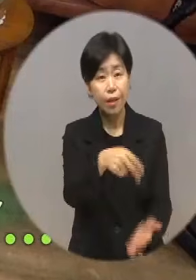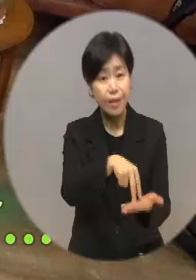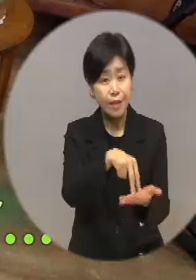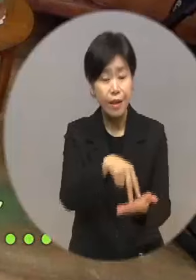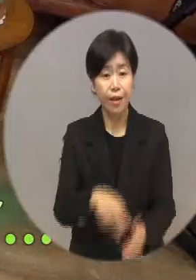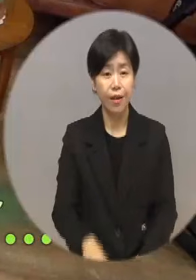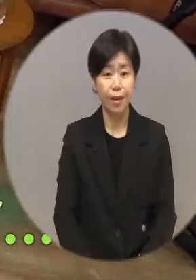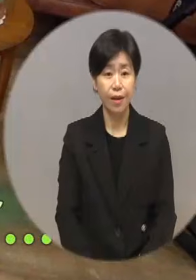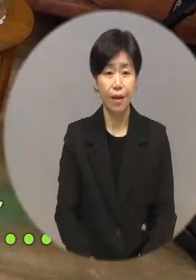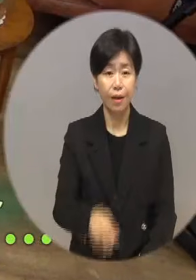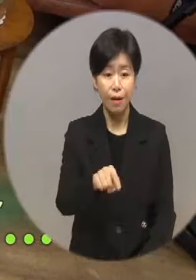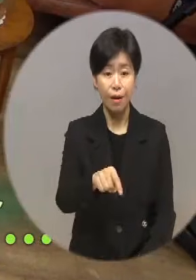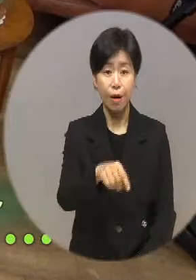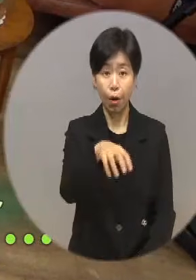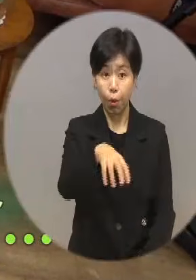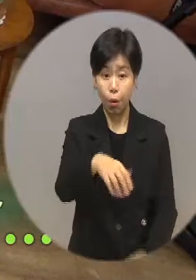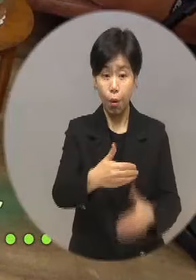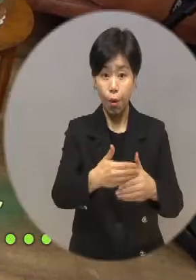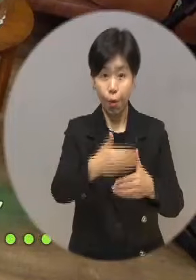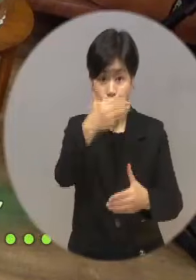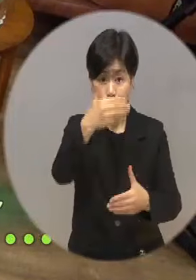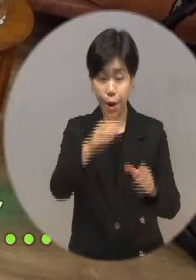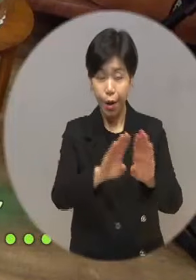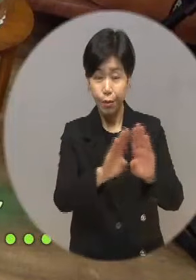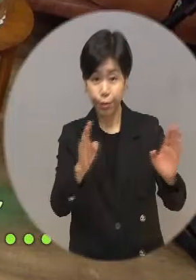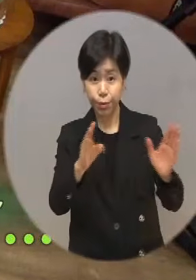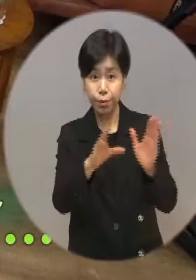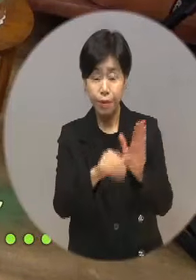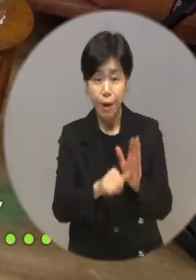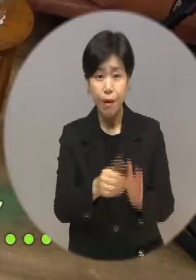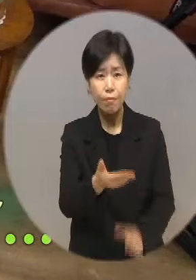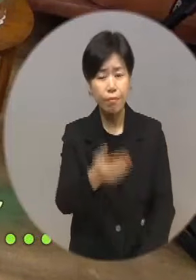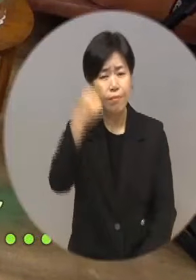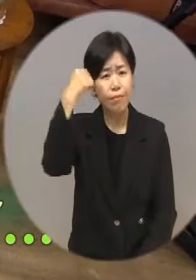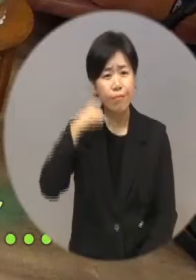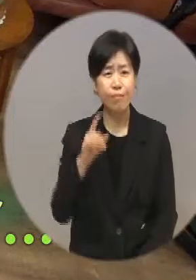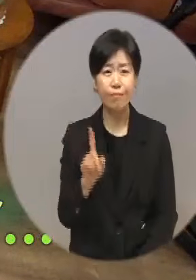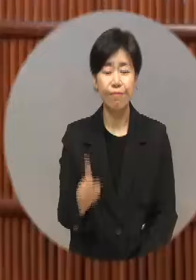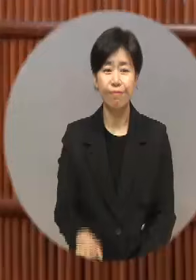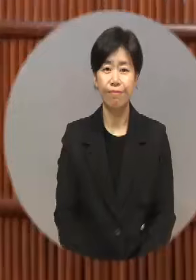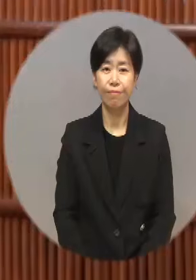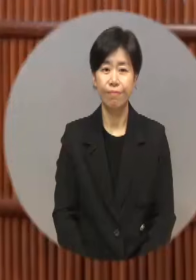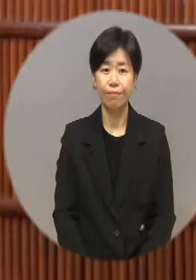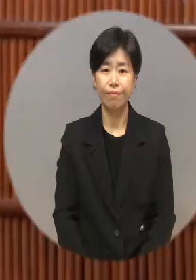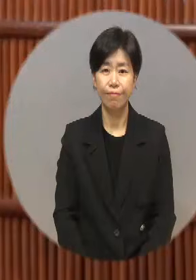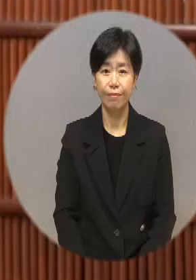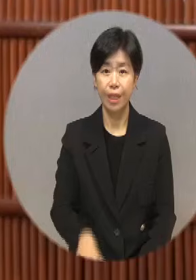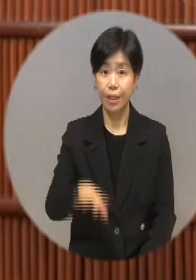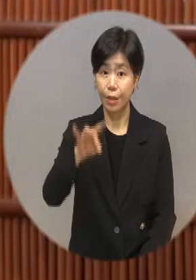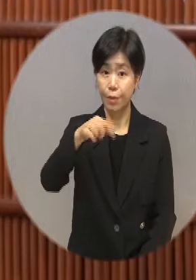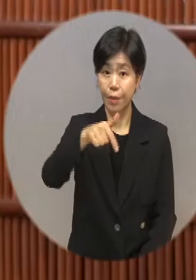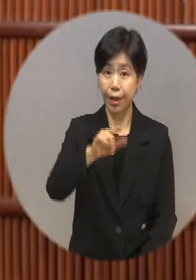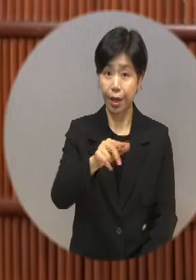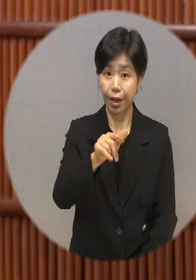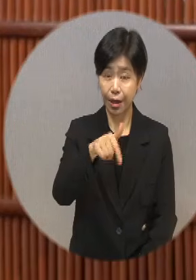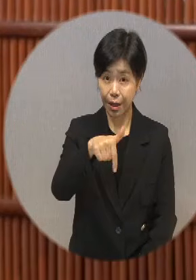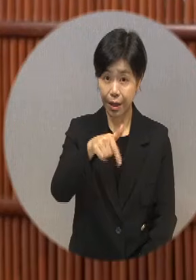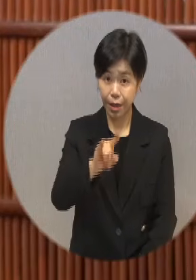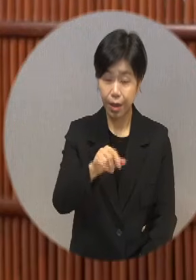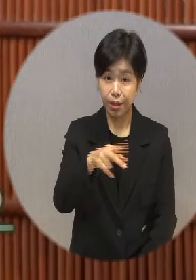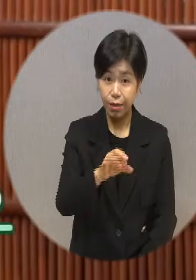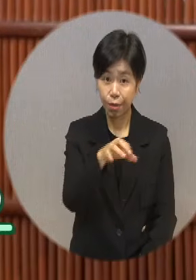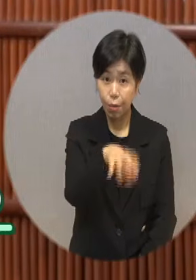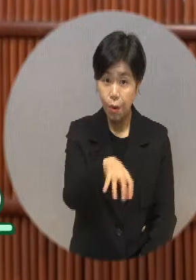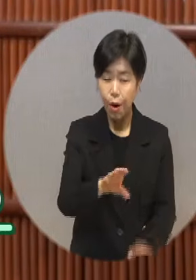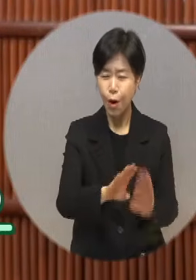입장에서 개성이 그렇게 열리고 닫힐 때 그 순간들의 감정들이 있으셨을 것 같아요. 열렸을 때는 너무